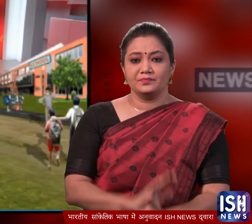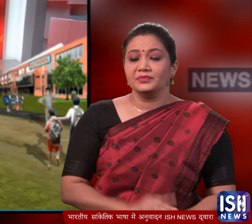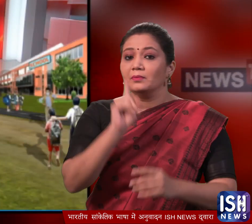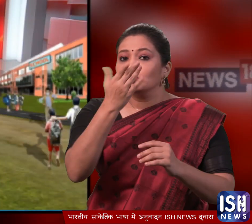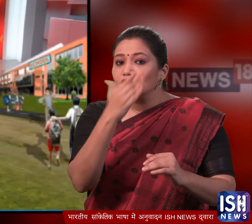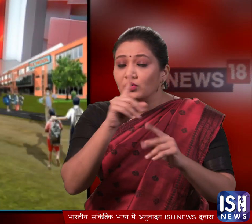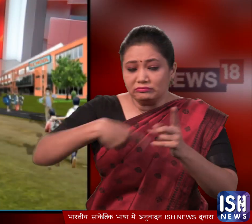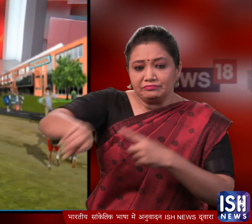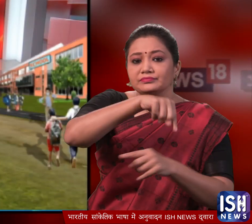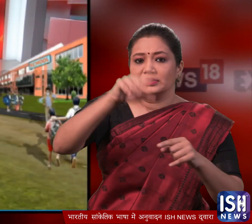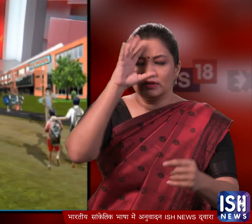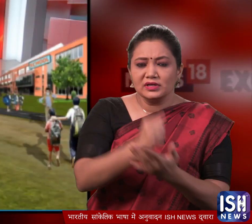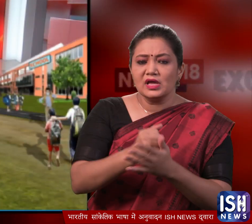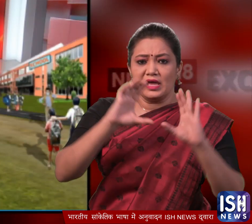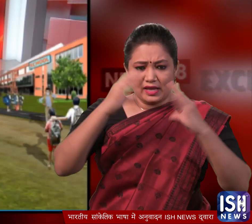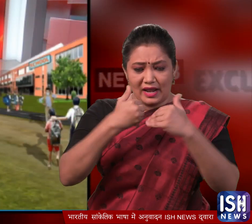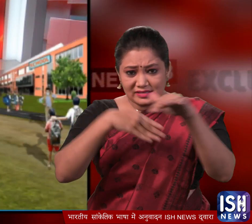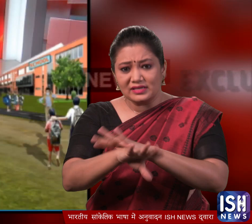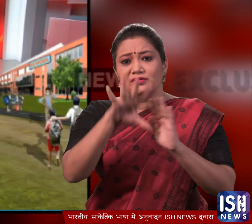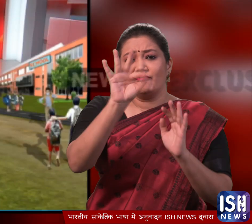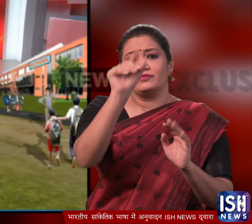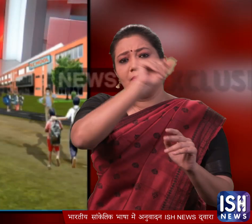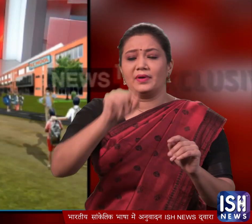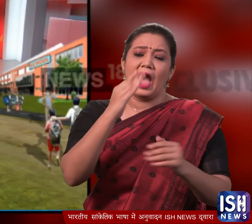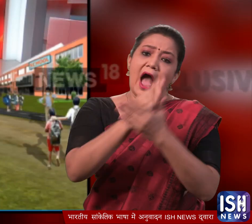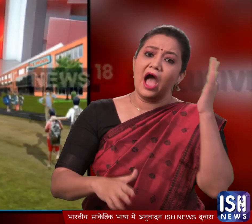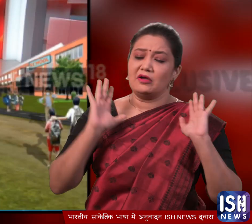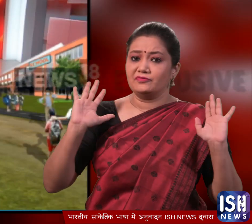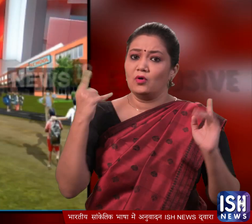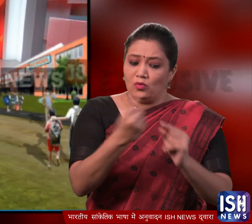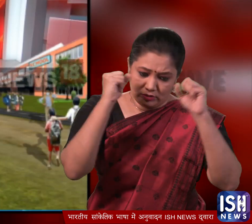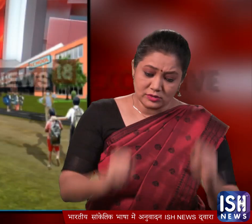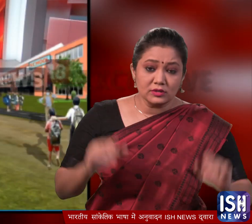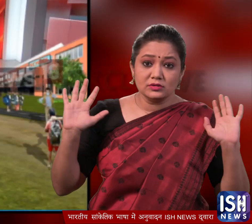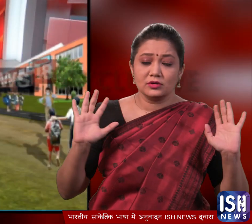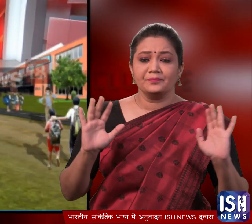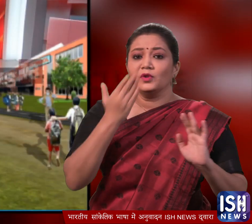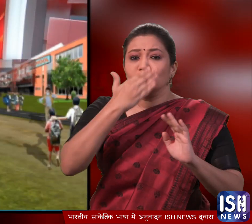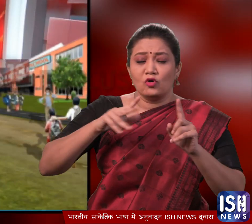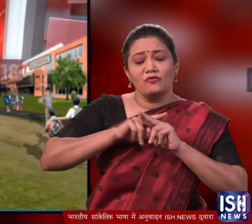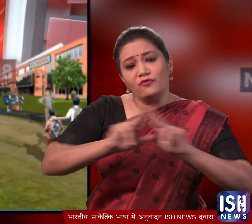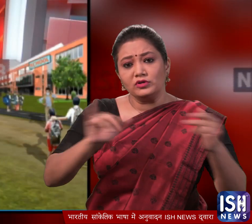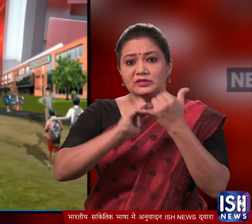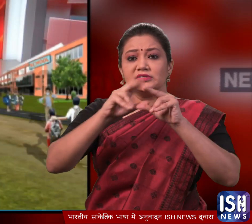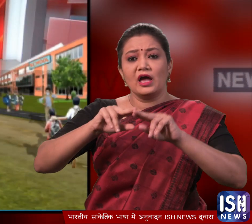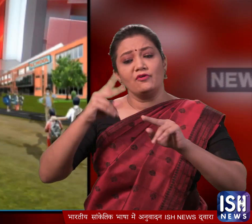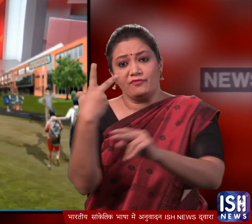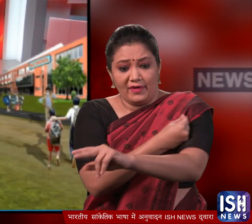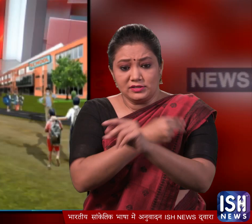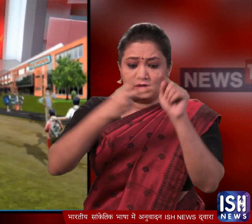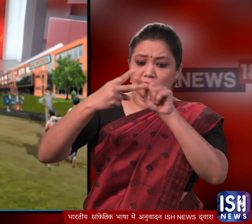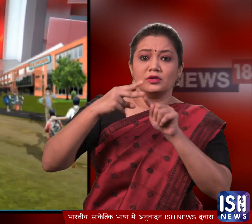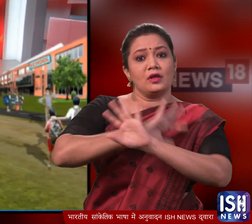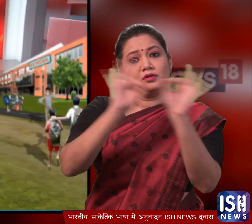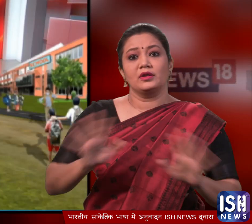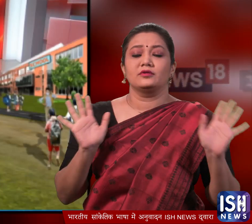मगर सभी स्कूलों को यह तय करना होगा कि कक्षाओं में 50% से ज्यादा छात्रों की मौजूदगी न हो और स्कूल के पूरे स्टाफ को भी टीके की दोनों